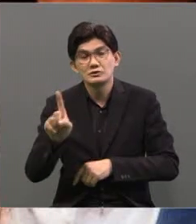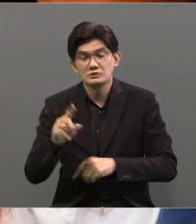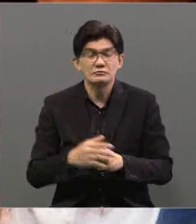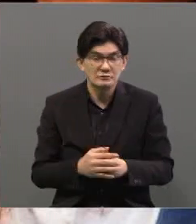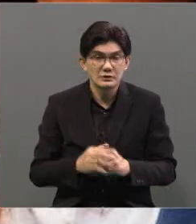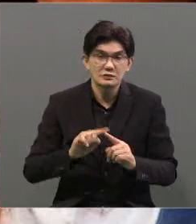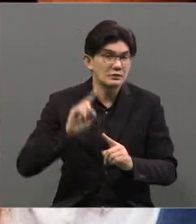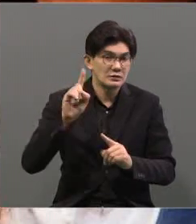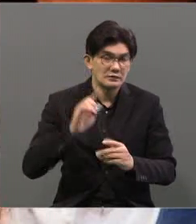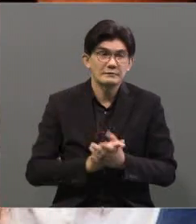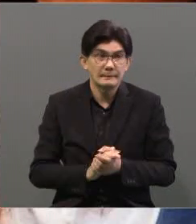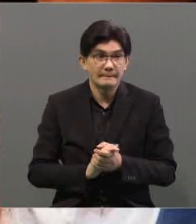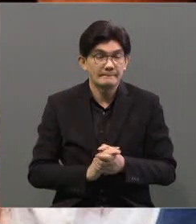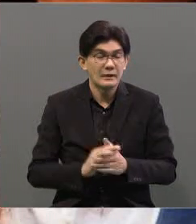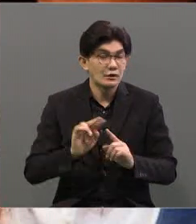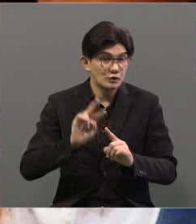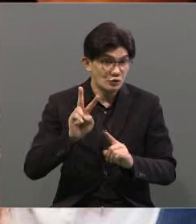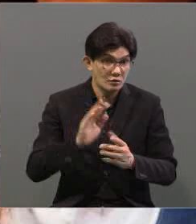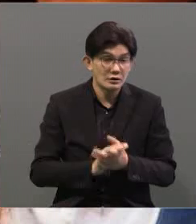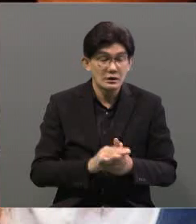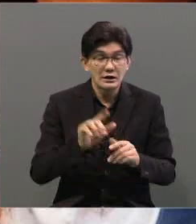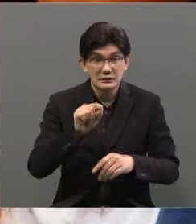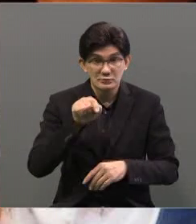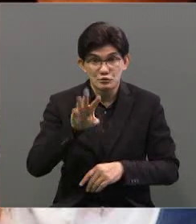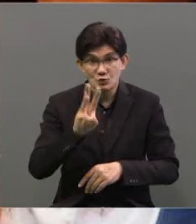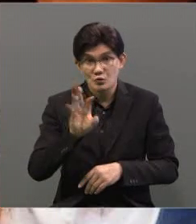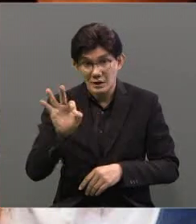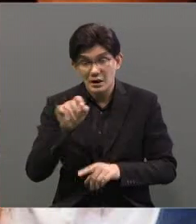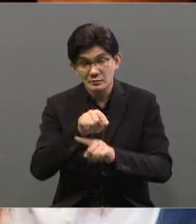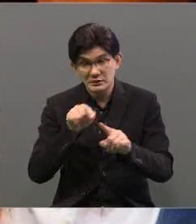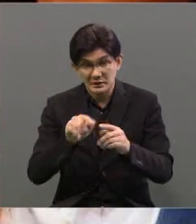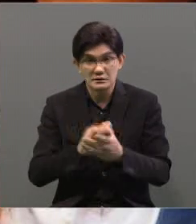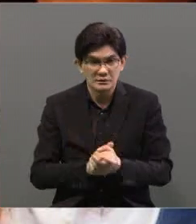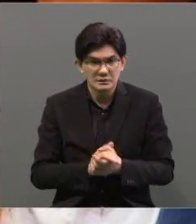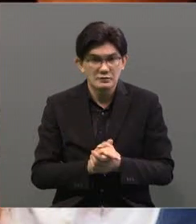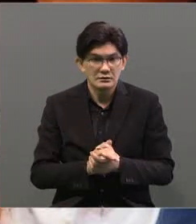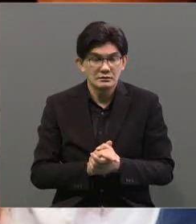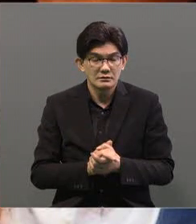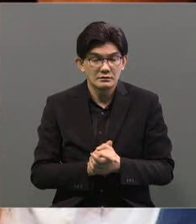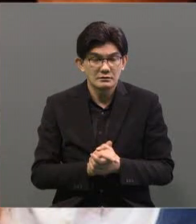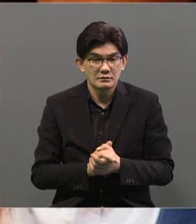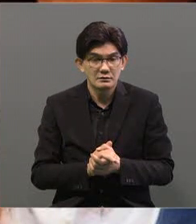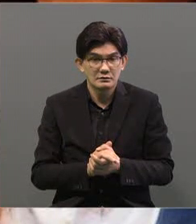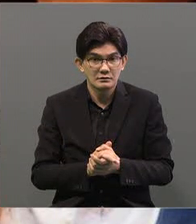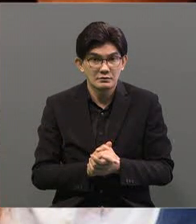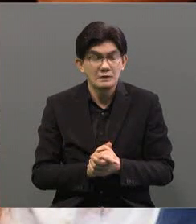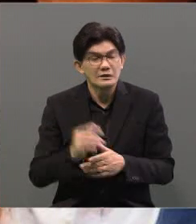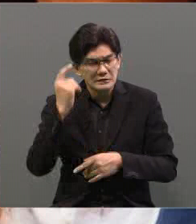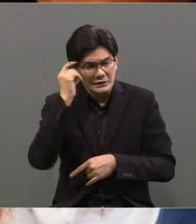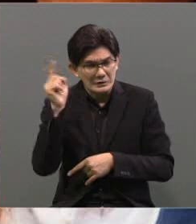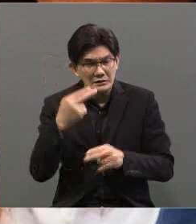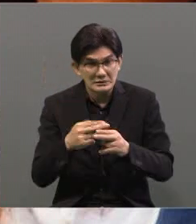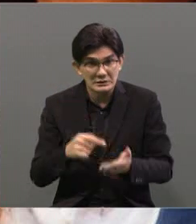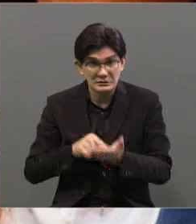นะครับคืออันดับ 1นะครับรองลงมาเนี่ย20.69%นะครับหรือว่าร้อย 120.69เนี่ยบอกว่าควร